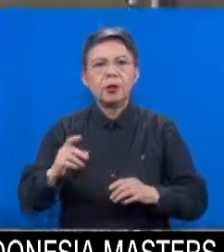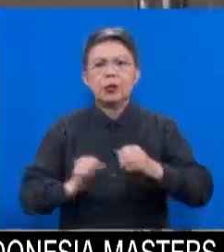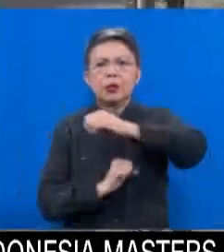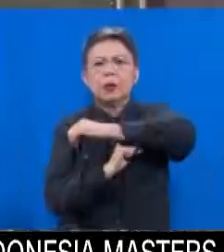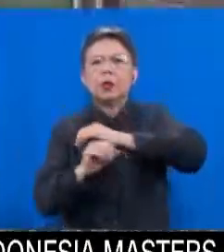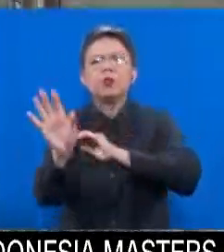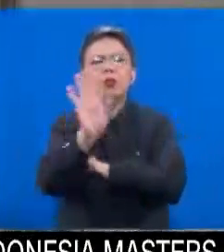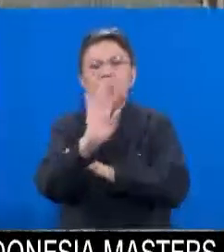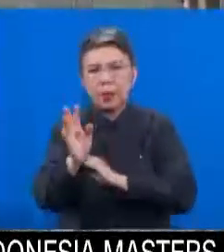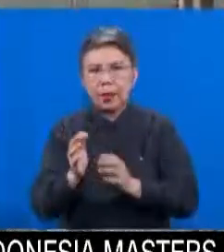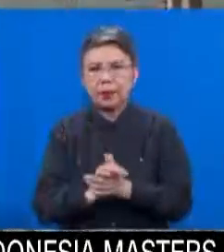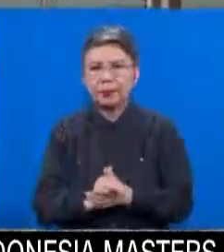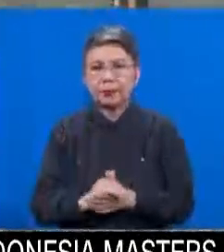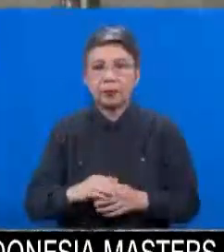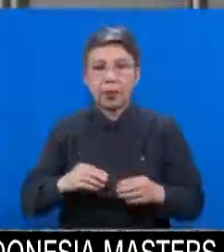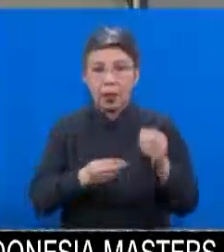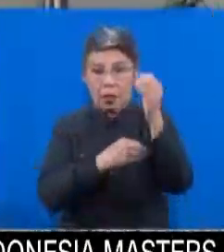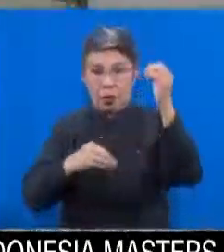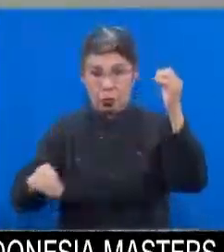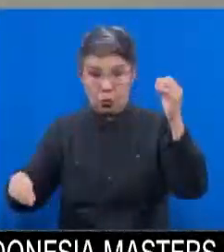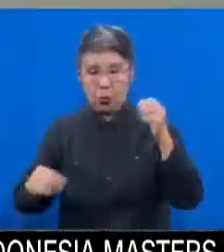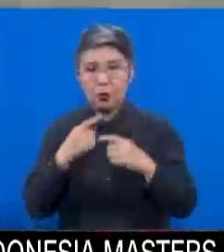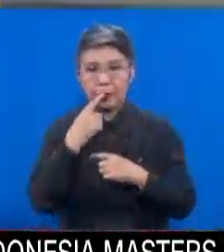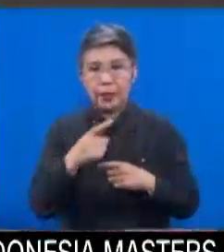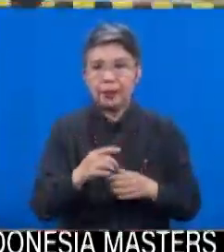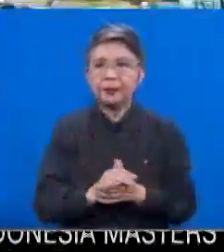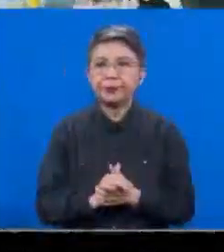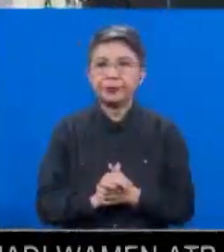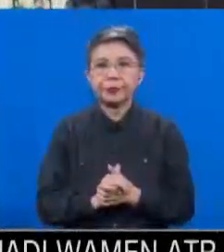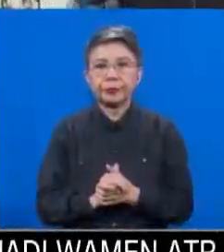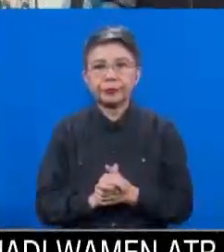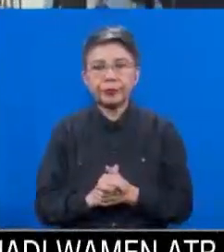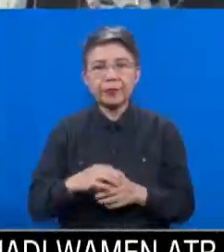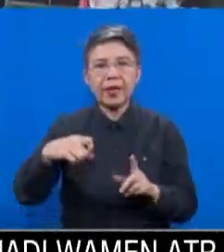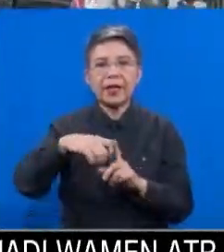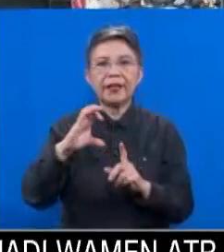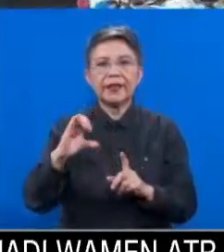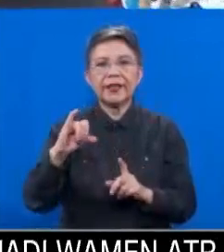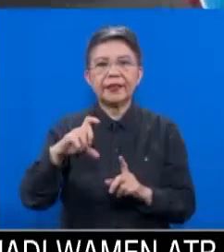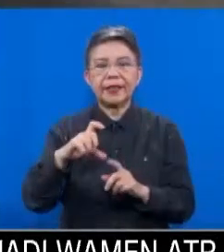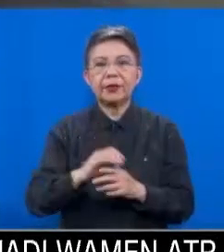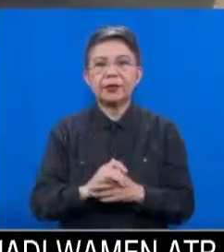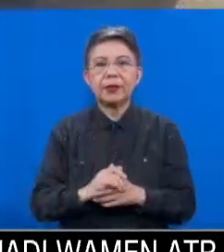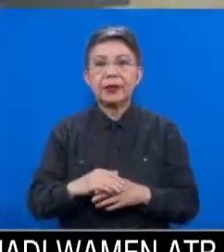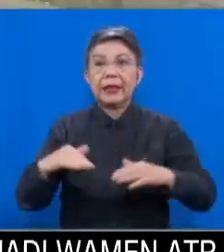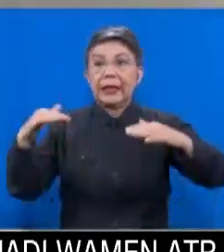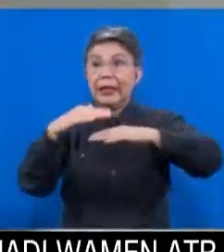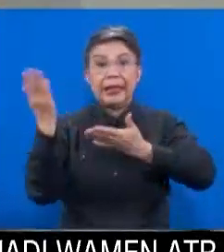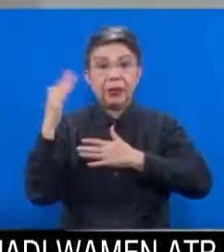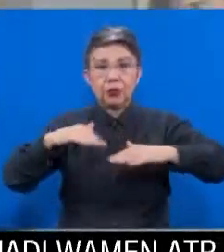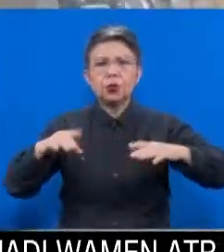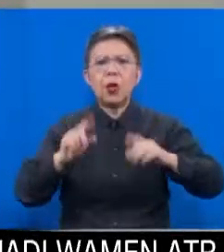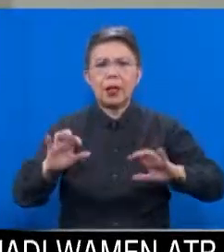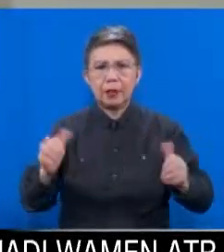Menurut Corporate Secretary PT KCIC Rahadian Ratri kepada cnnindonesia.com pada hari Selasa, girder box ini sudah